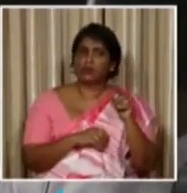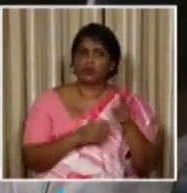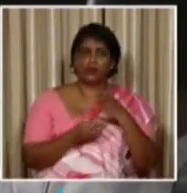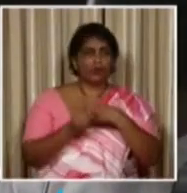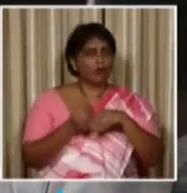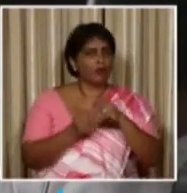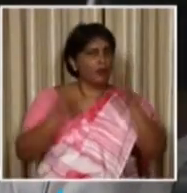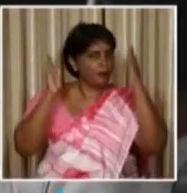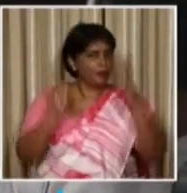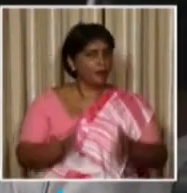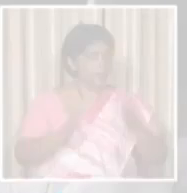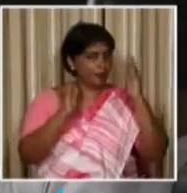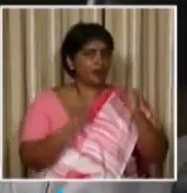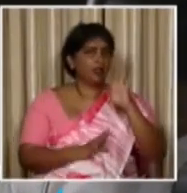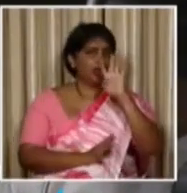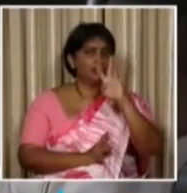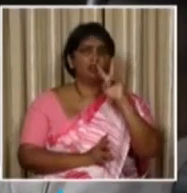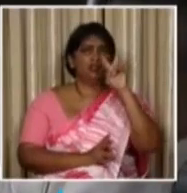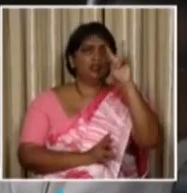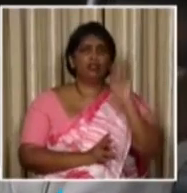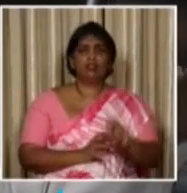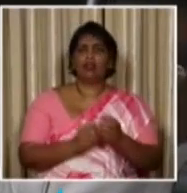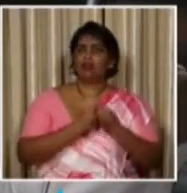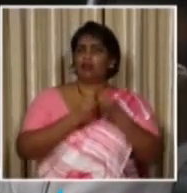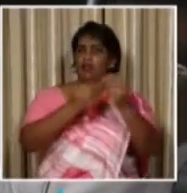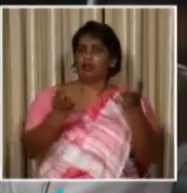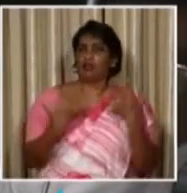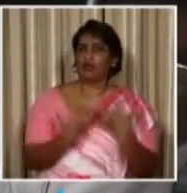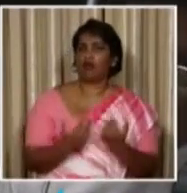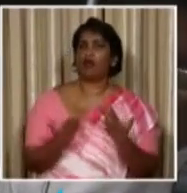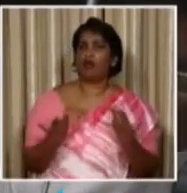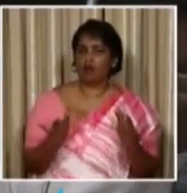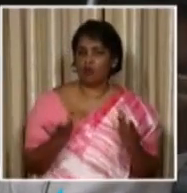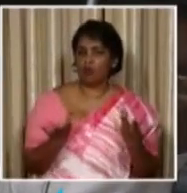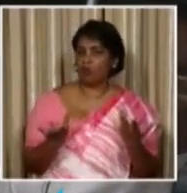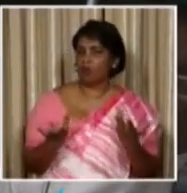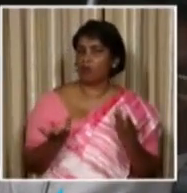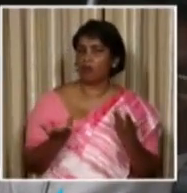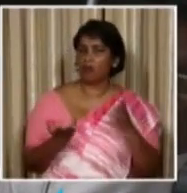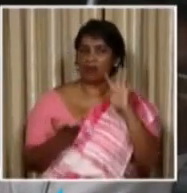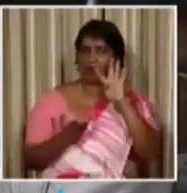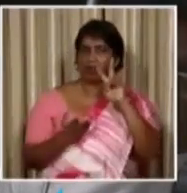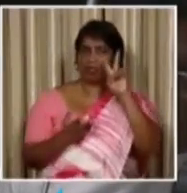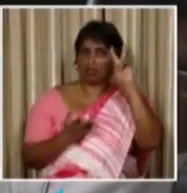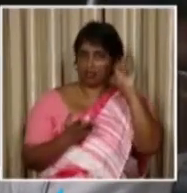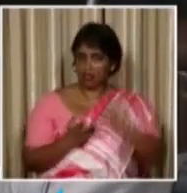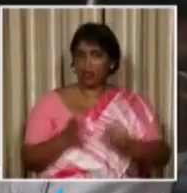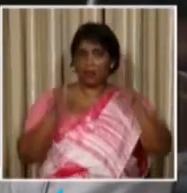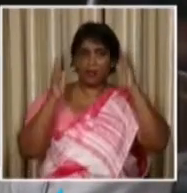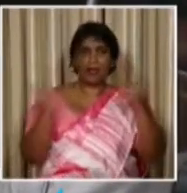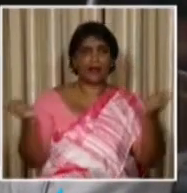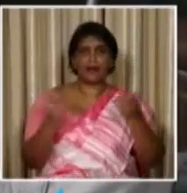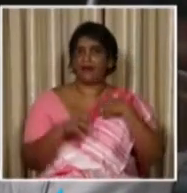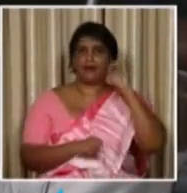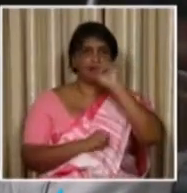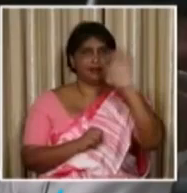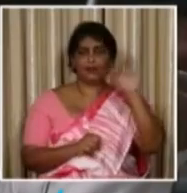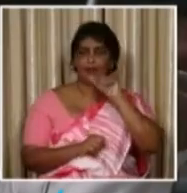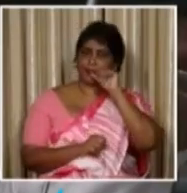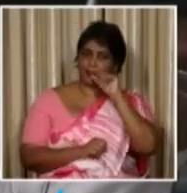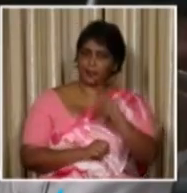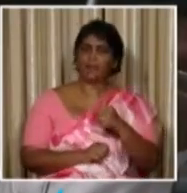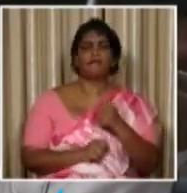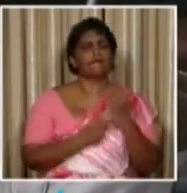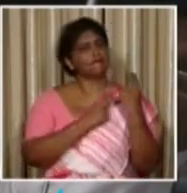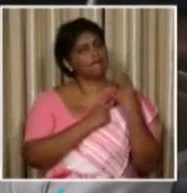මිටි 42000 ගාන කොහාටද ගියේ අහලා කියන්නක මේ පෝර මිටි 42000 ගාන කඩවල වලට ගියේ නෑ මං ඒක වගකීමෙන් කියන